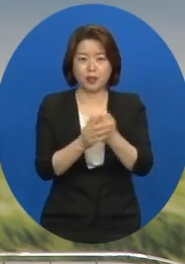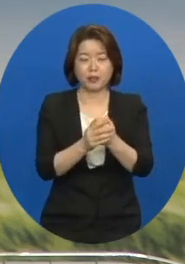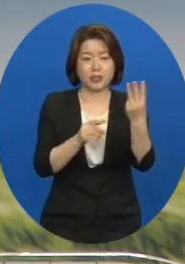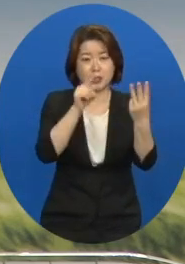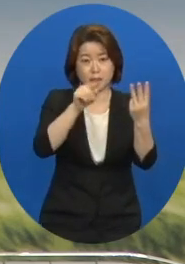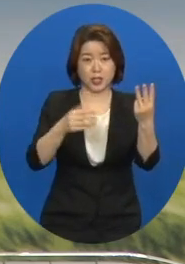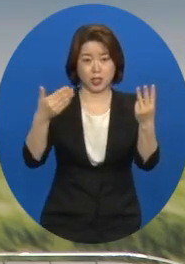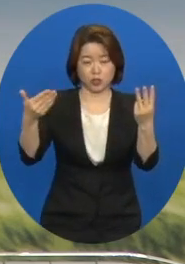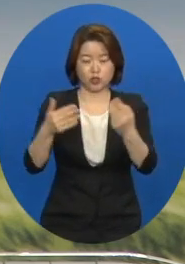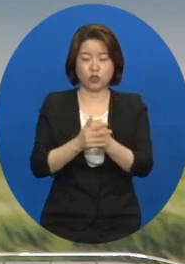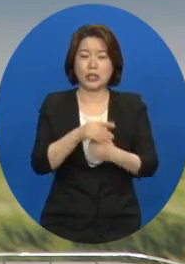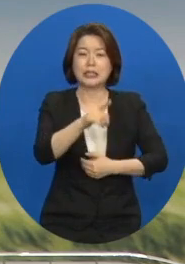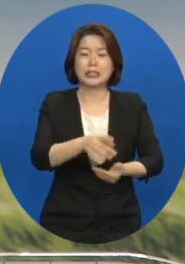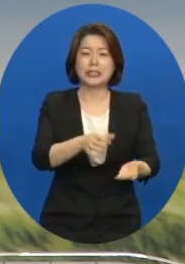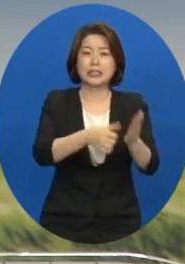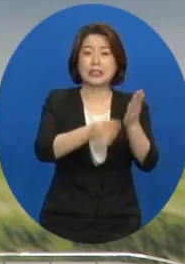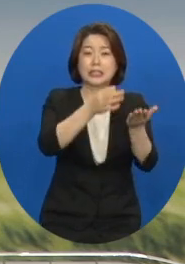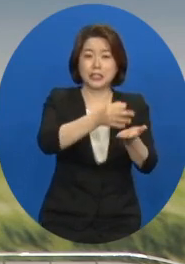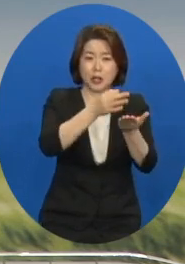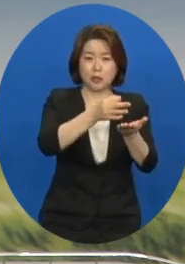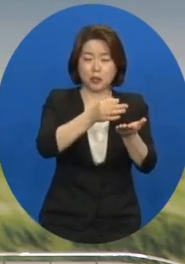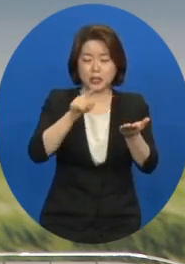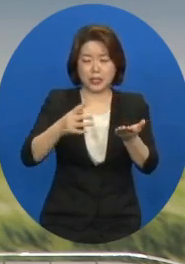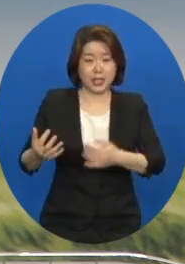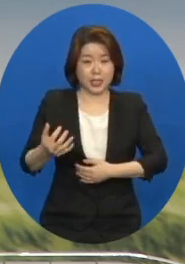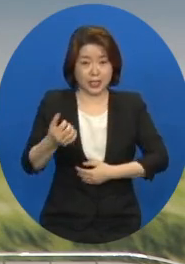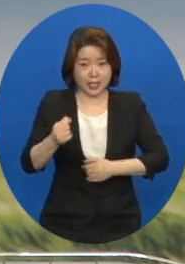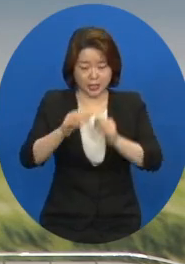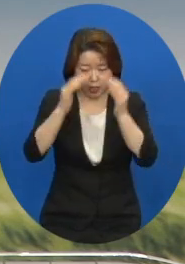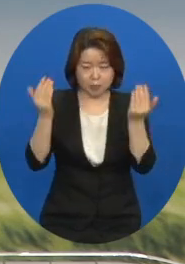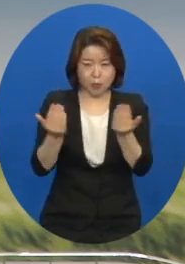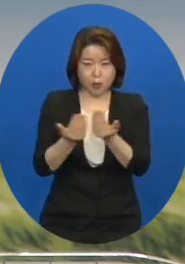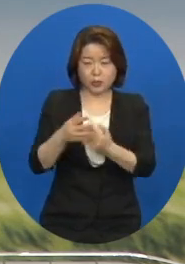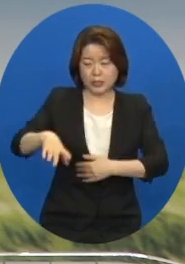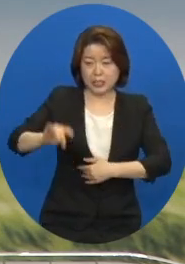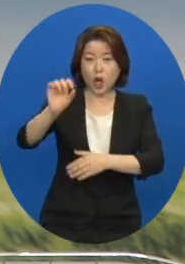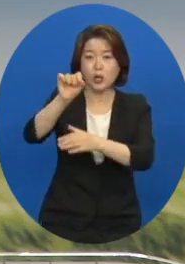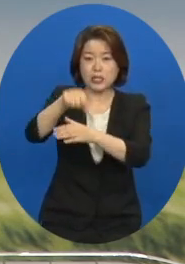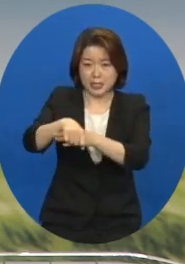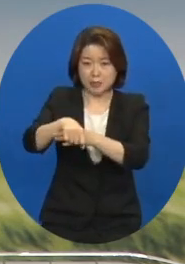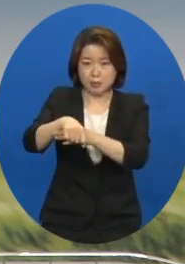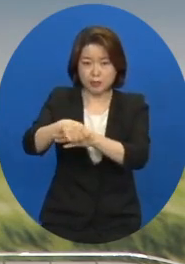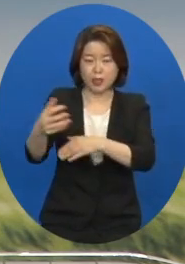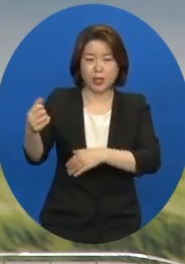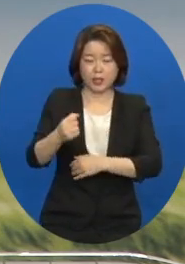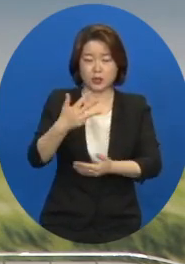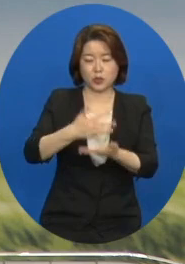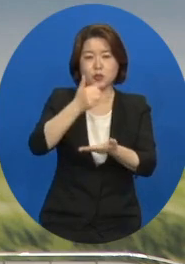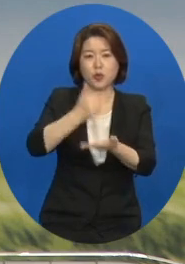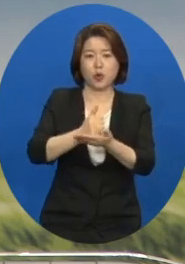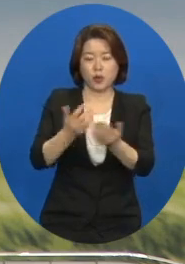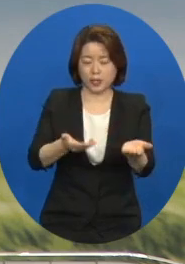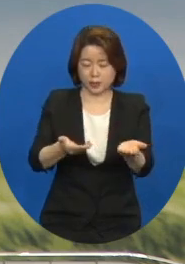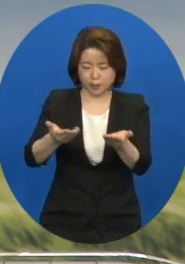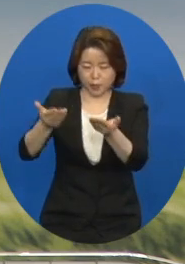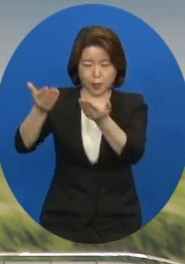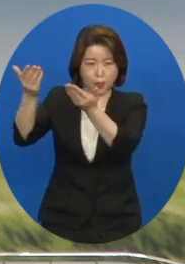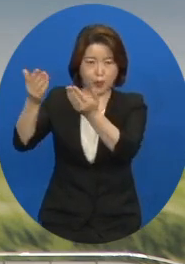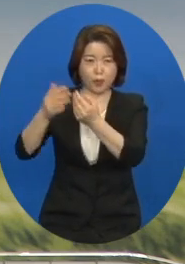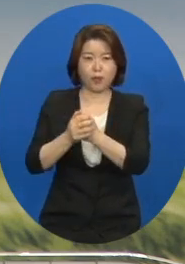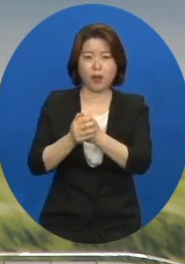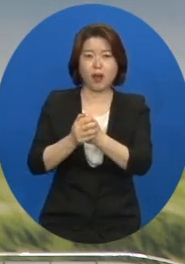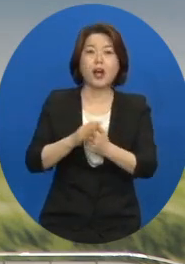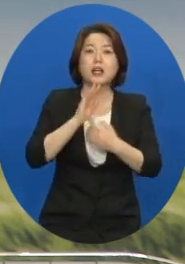10절에 내 재물과 내 소산물의 처음 익은 열매로 여호와를 공경하라.